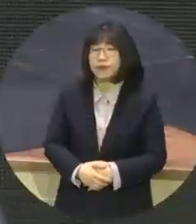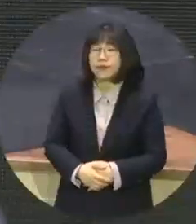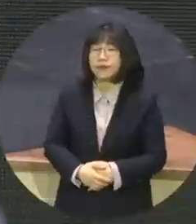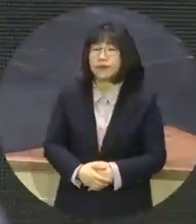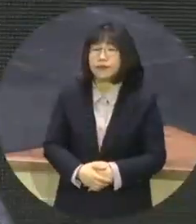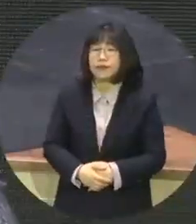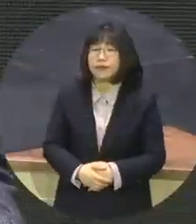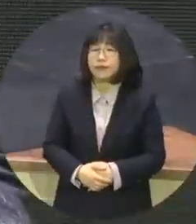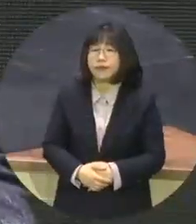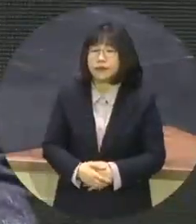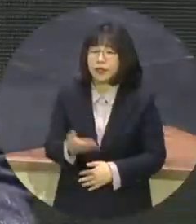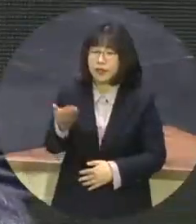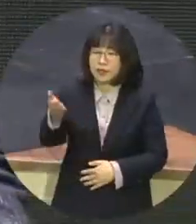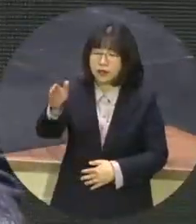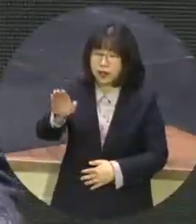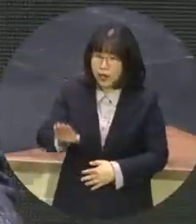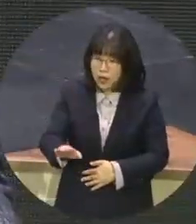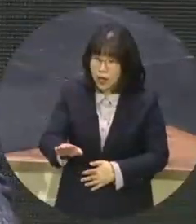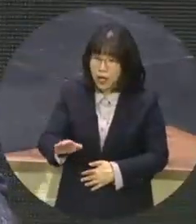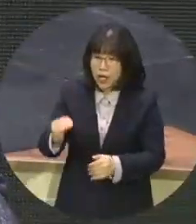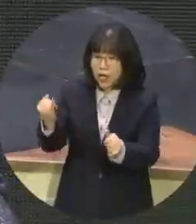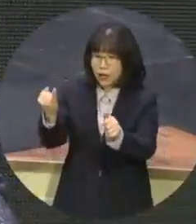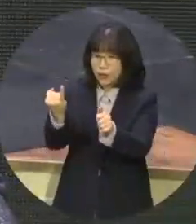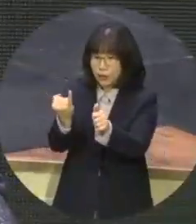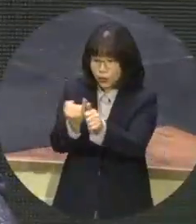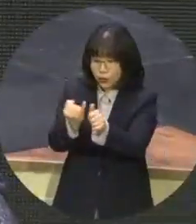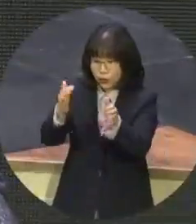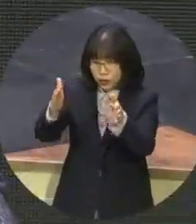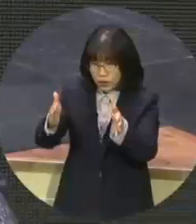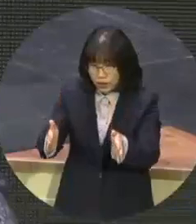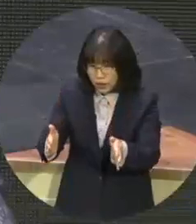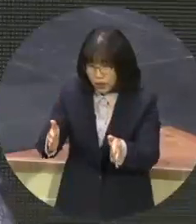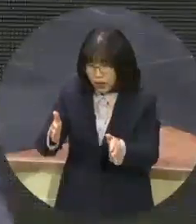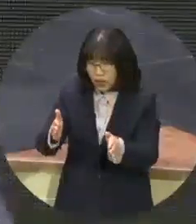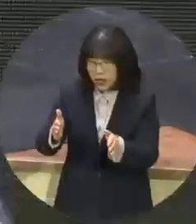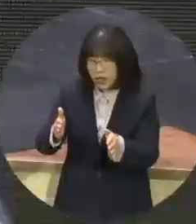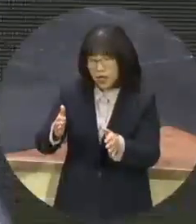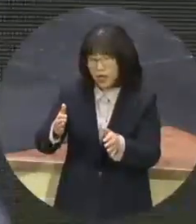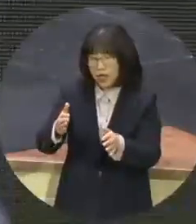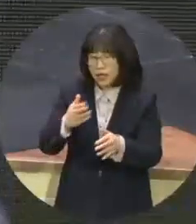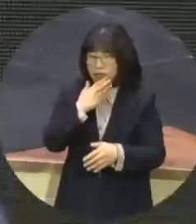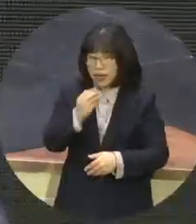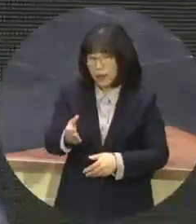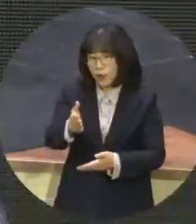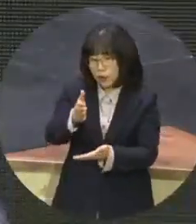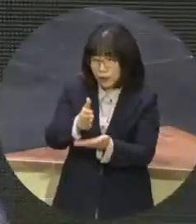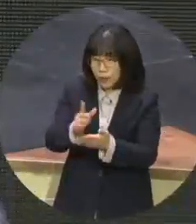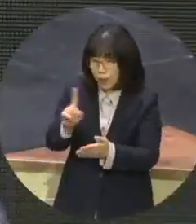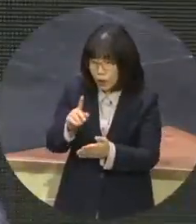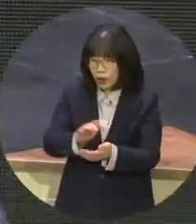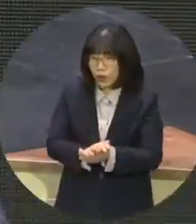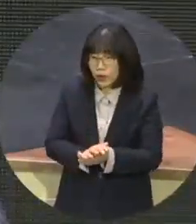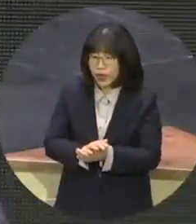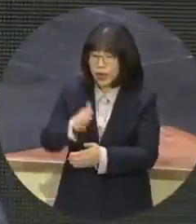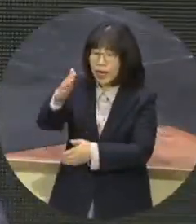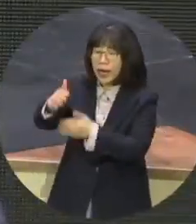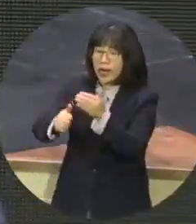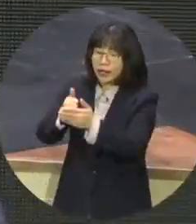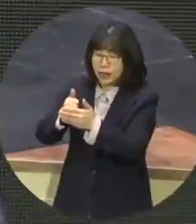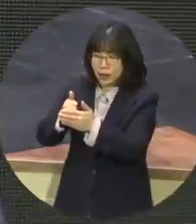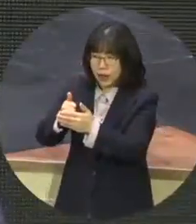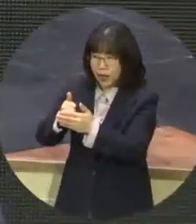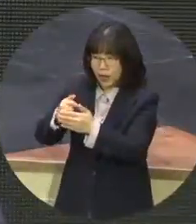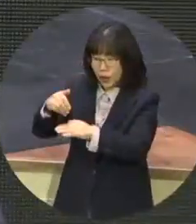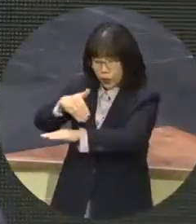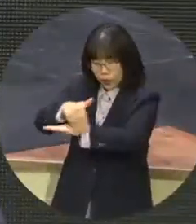그런데 절대 양보하지 못해야 될 것이 뭐냐면요 피튀기로 싸워야 될 것이 뭐냐면 하나님